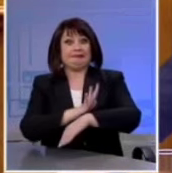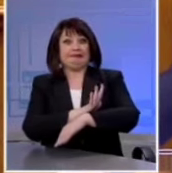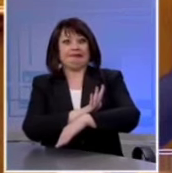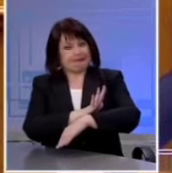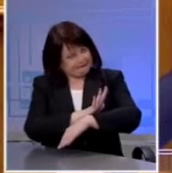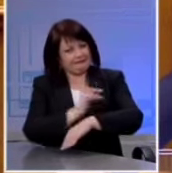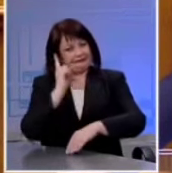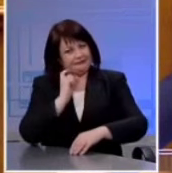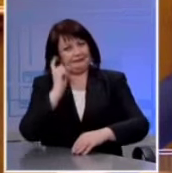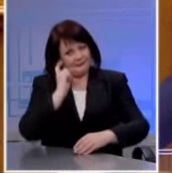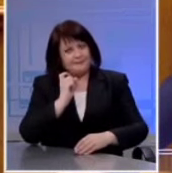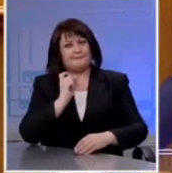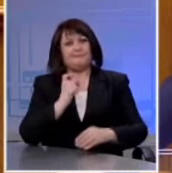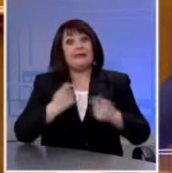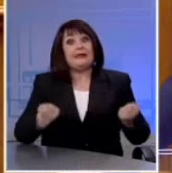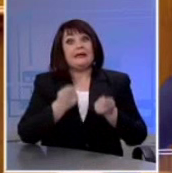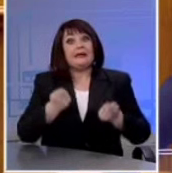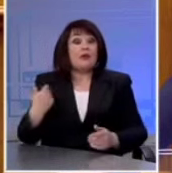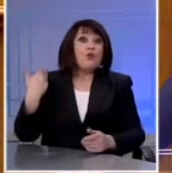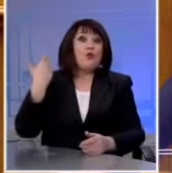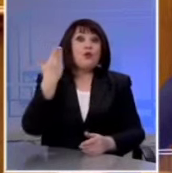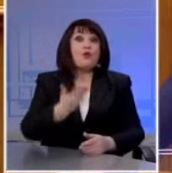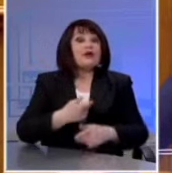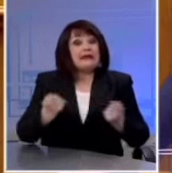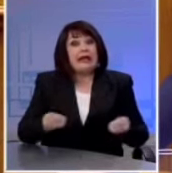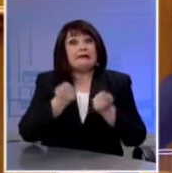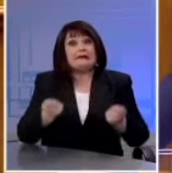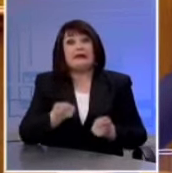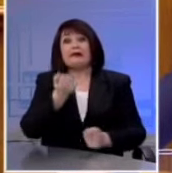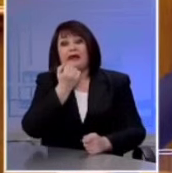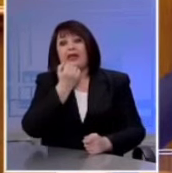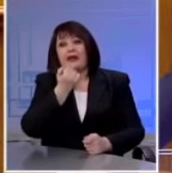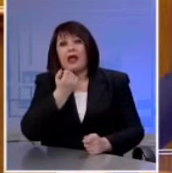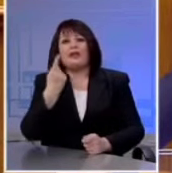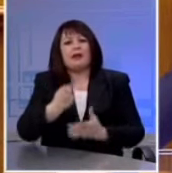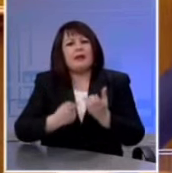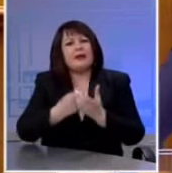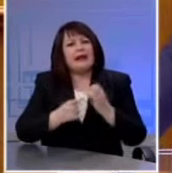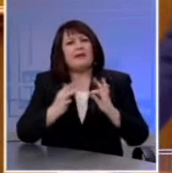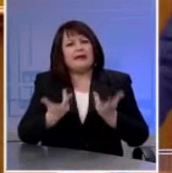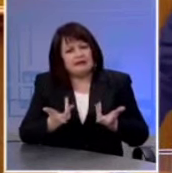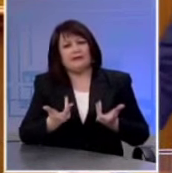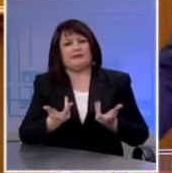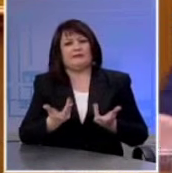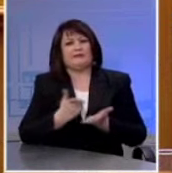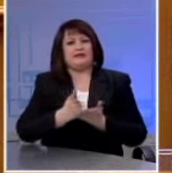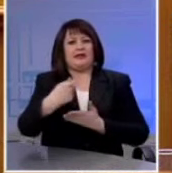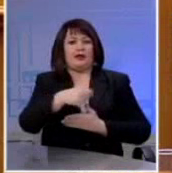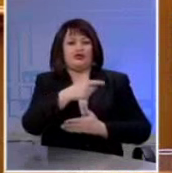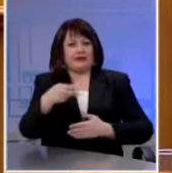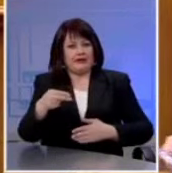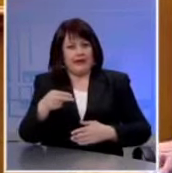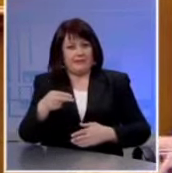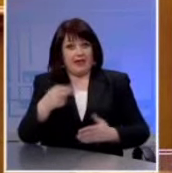ανασκόπηση των πράξεων και των παραλήψεών σας, παρακαλώ, των παρεμβάσεών σας στη δικαιοσύνη. Έλα. Κλείνω όμως με